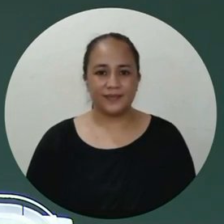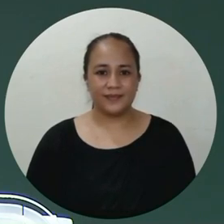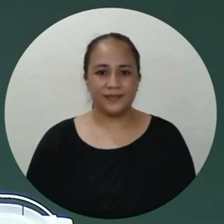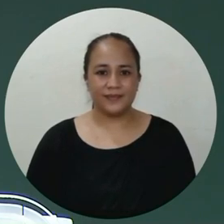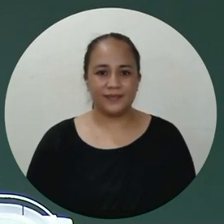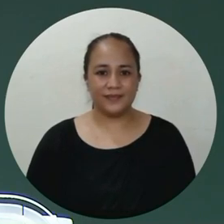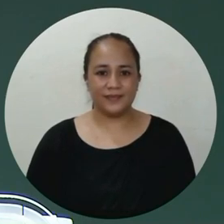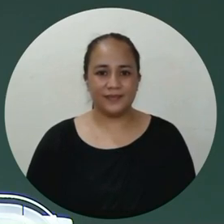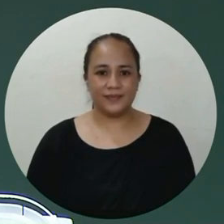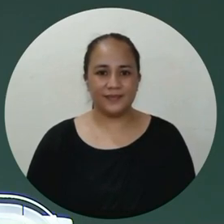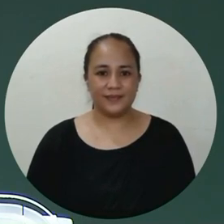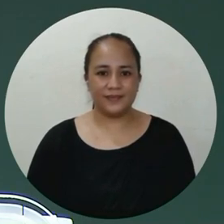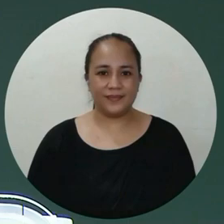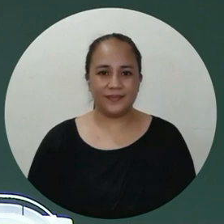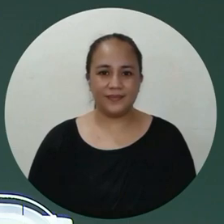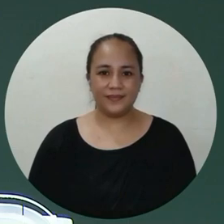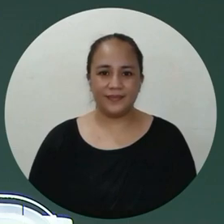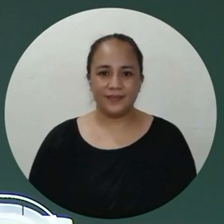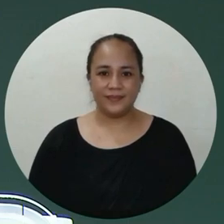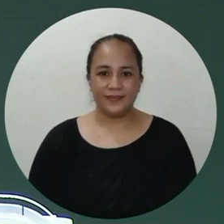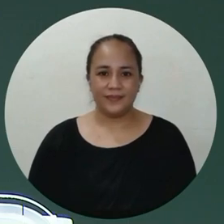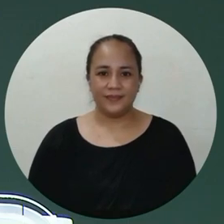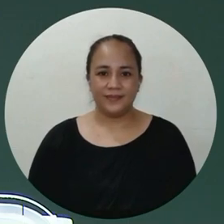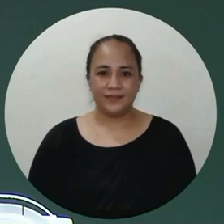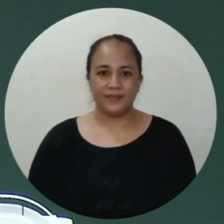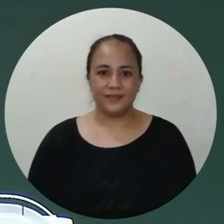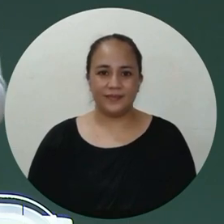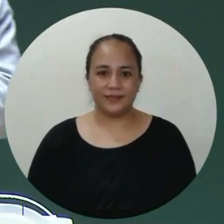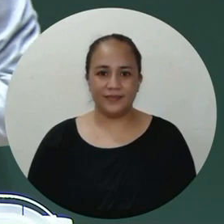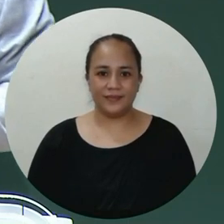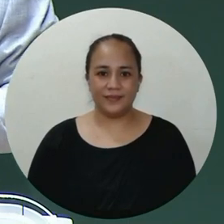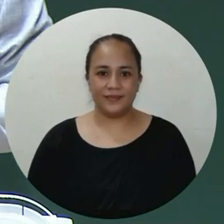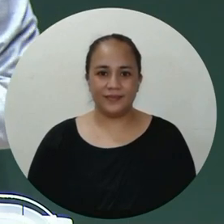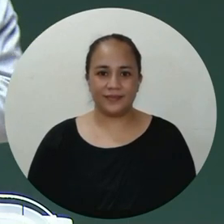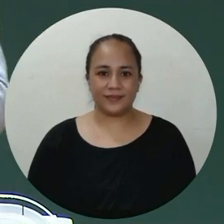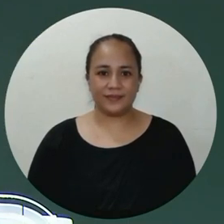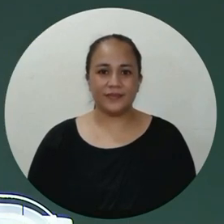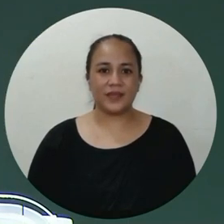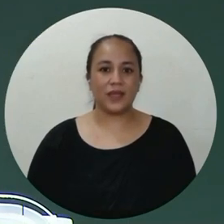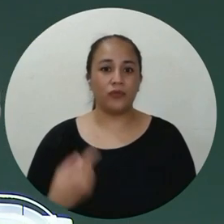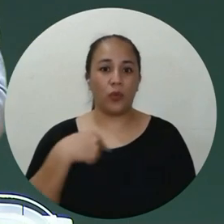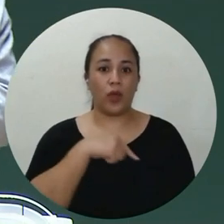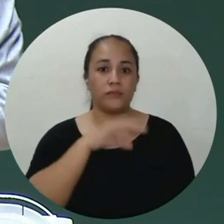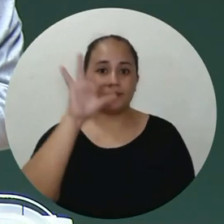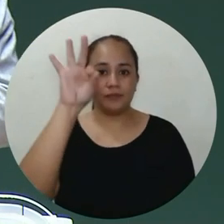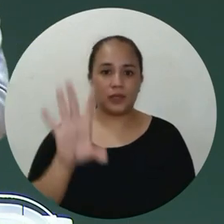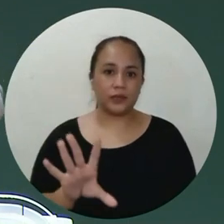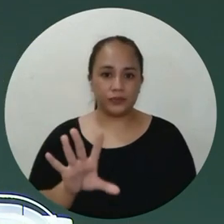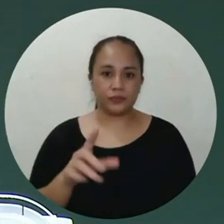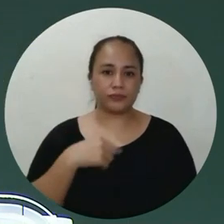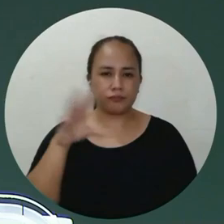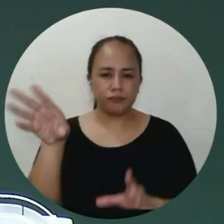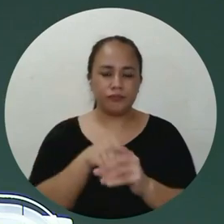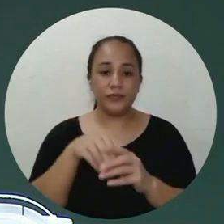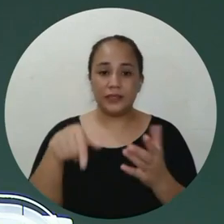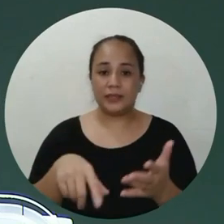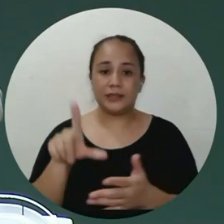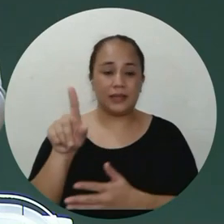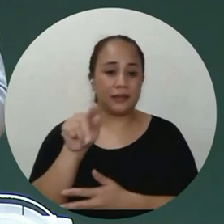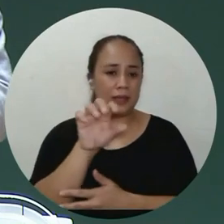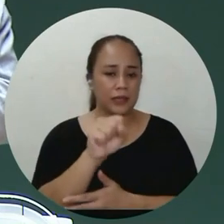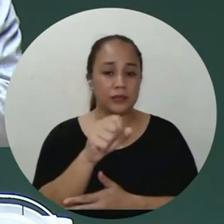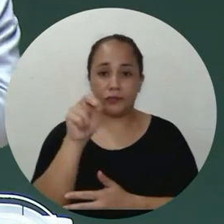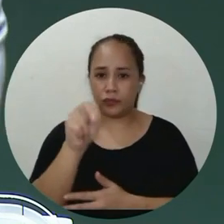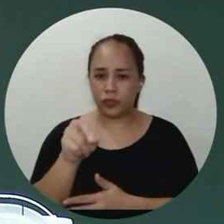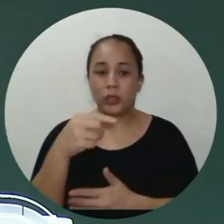번역된 게 있는데 그걸 좀 나누어 드리도록 준비해 보겠습니다. And for our pastors who are participating in this LTS, if you really need it, then we have